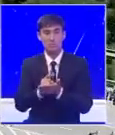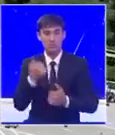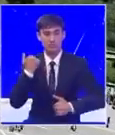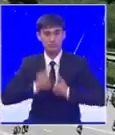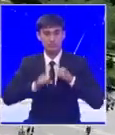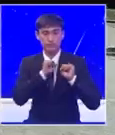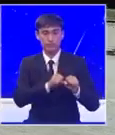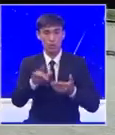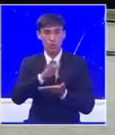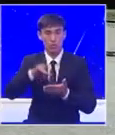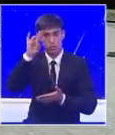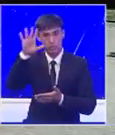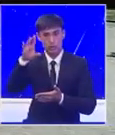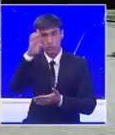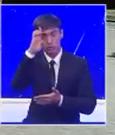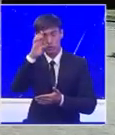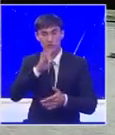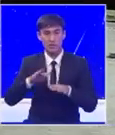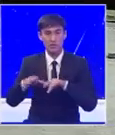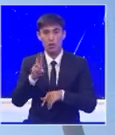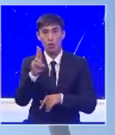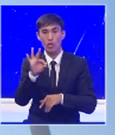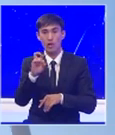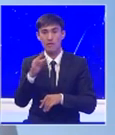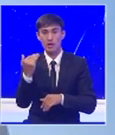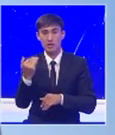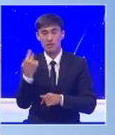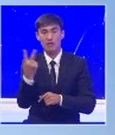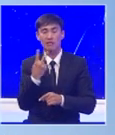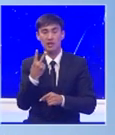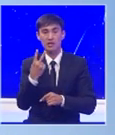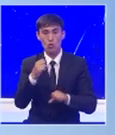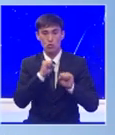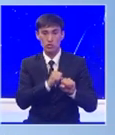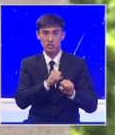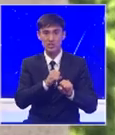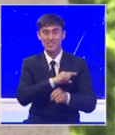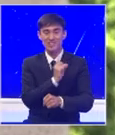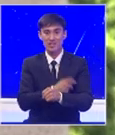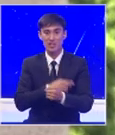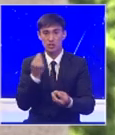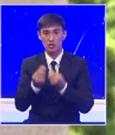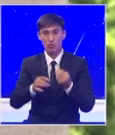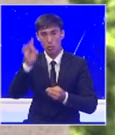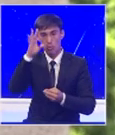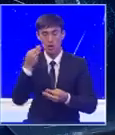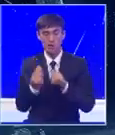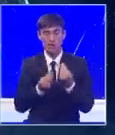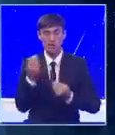города, имени прославленного государственного деятеля Динмухамеда Конаева. Ну а во-вторых, удержать лавры сильнейших игроков популярной